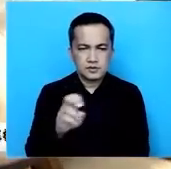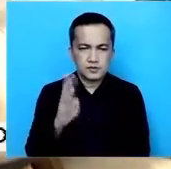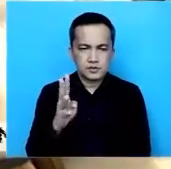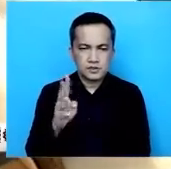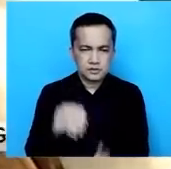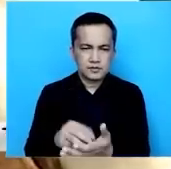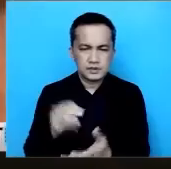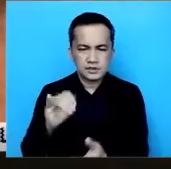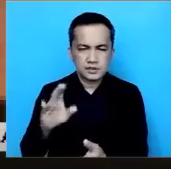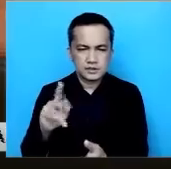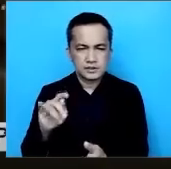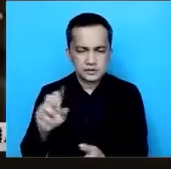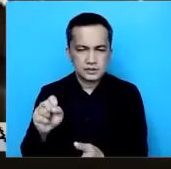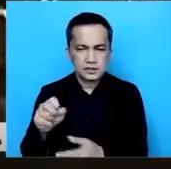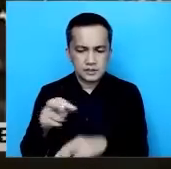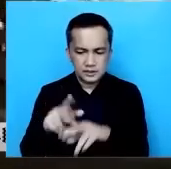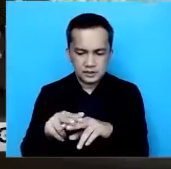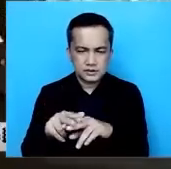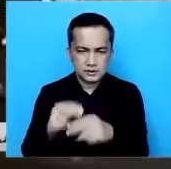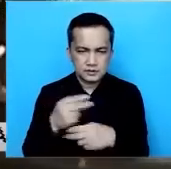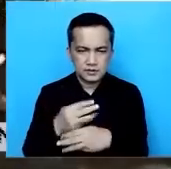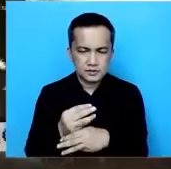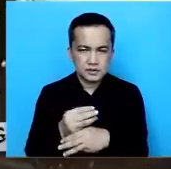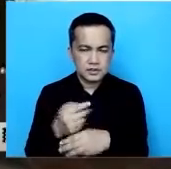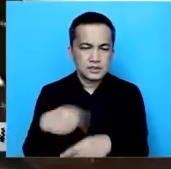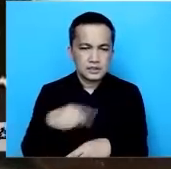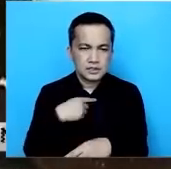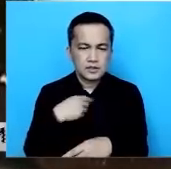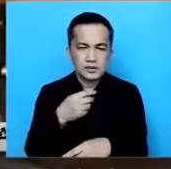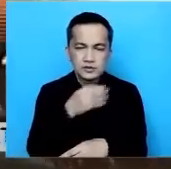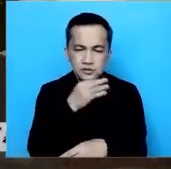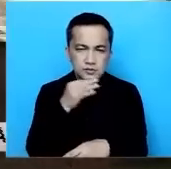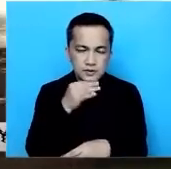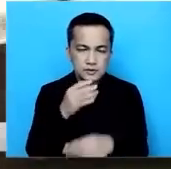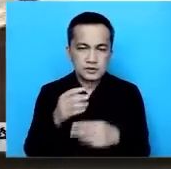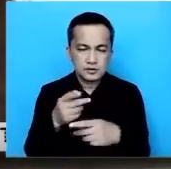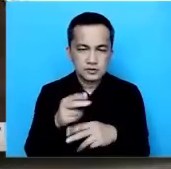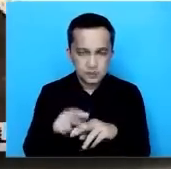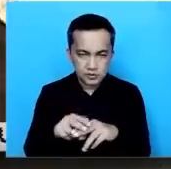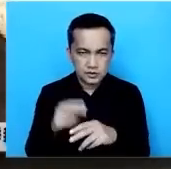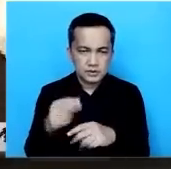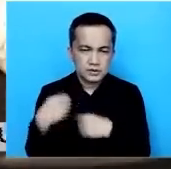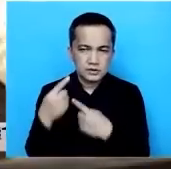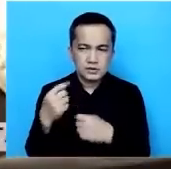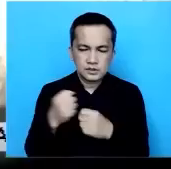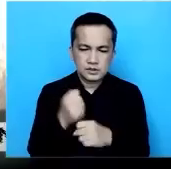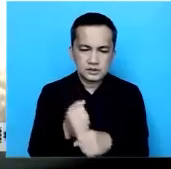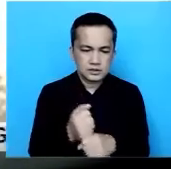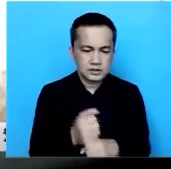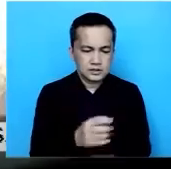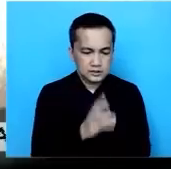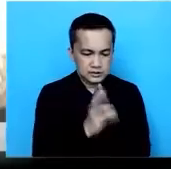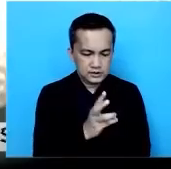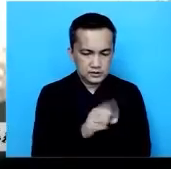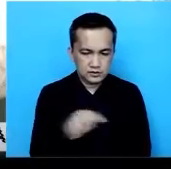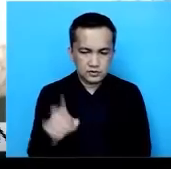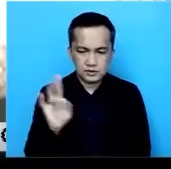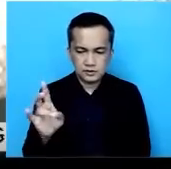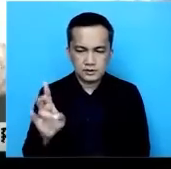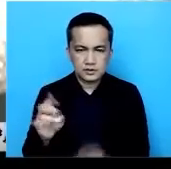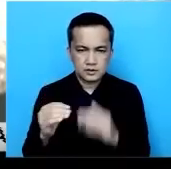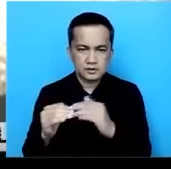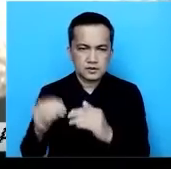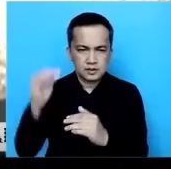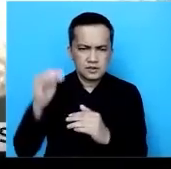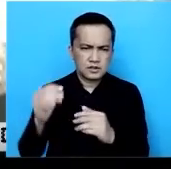tons ng asin ang napoproduce ng ating salt farmers taon-taon mula dekada 60 hanggang 70. Napakalayo niyan sa